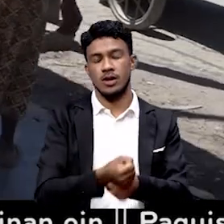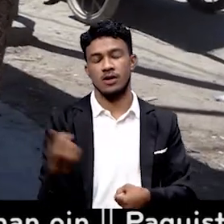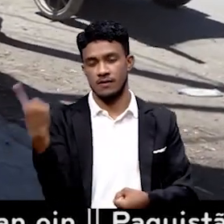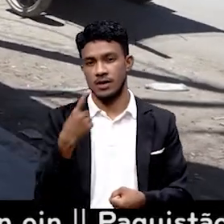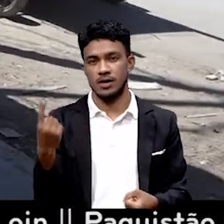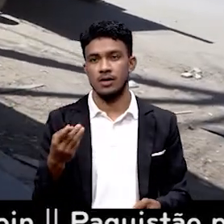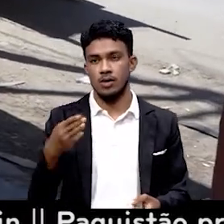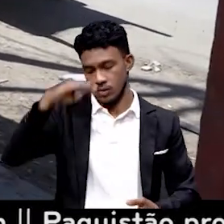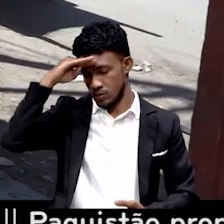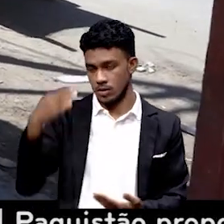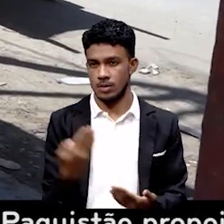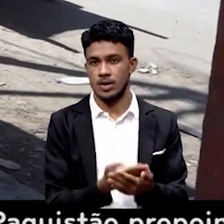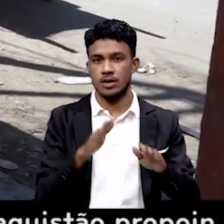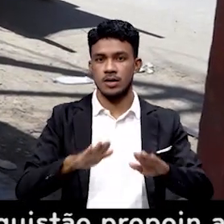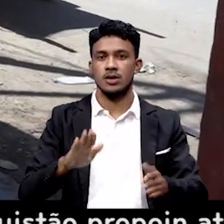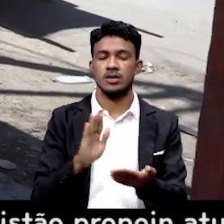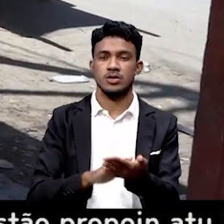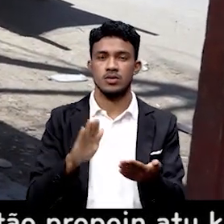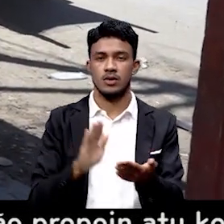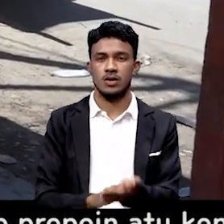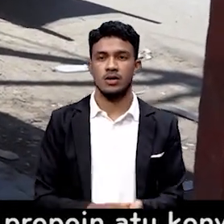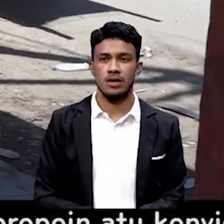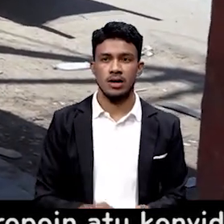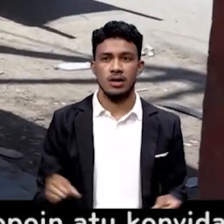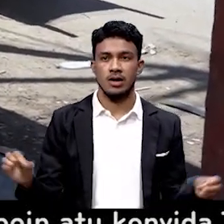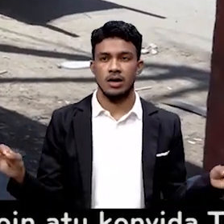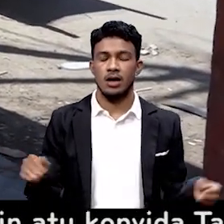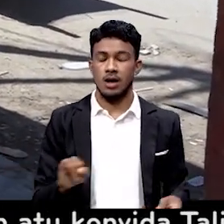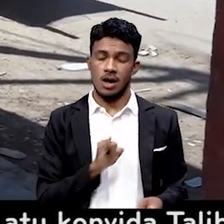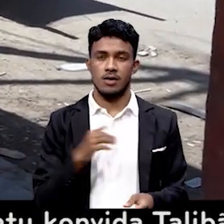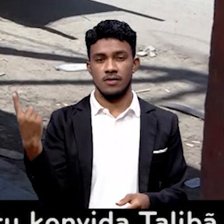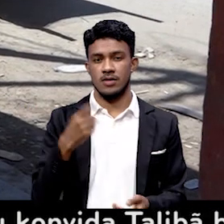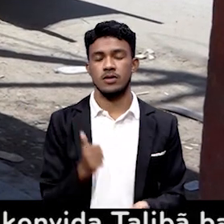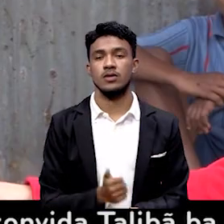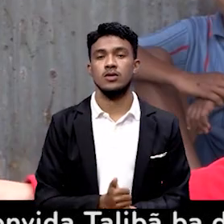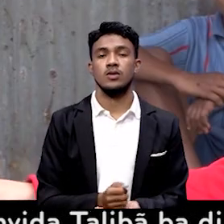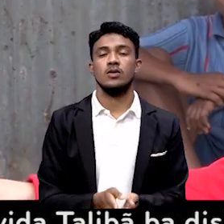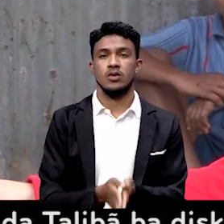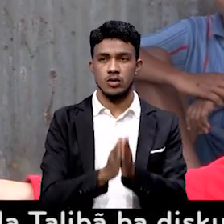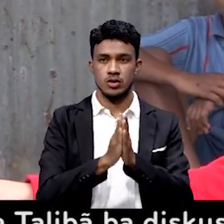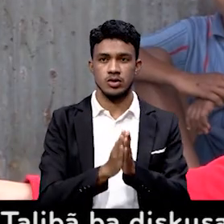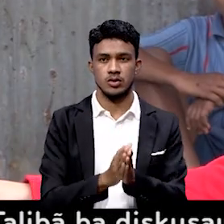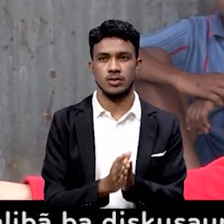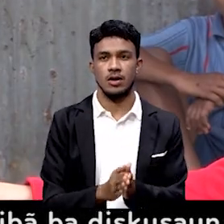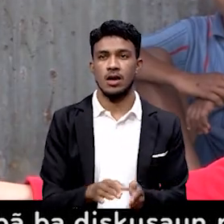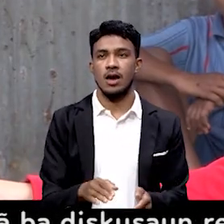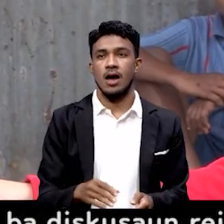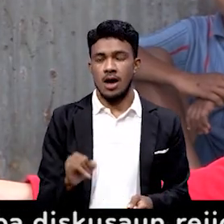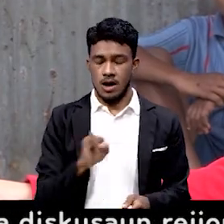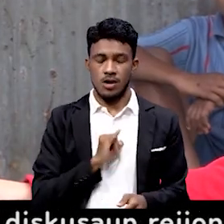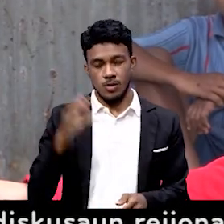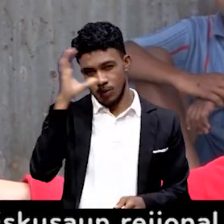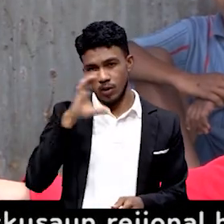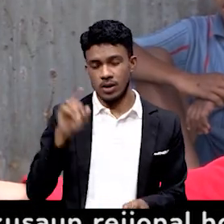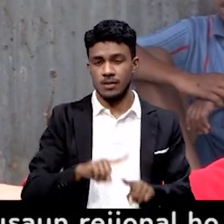skolia ne, no, ne durante ne, tane lima mba ama. Kumu hau tu buka ho tu, mebe ama lakoi, ama dia sene, oten sera halo tia oni